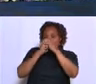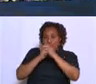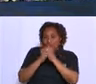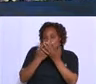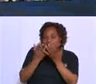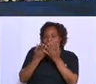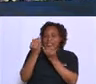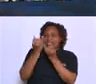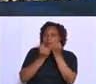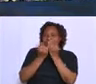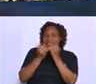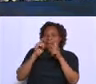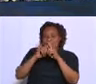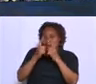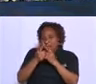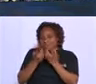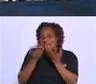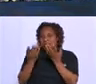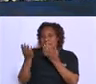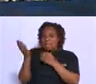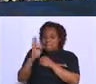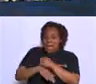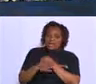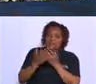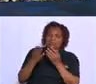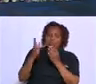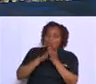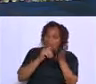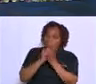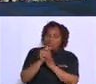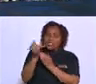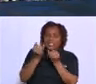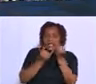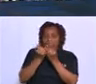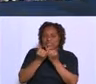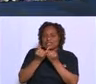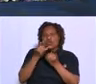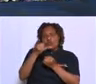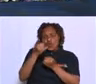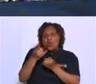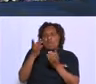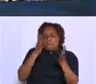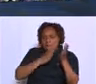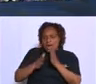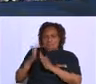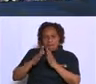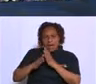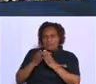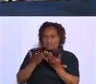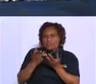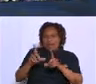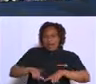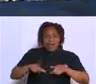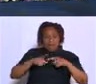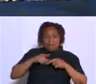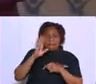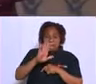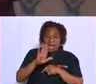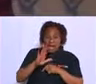ukarudi nyuma. Ukao umeiharibu Sabato. Tengeneza maisha yako upya na Yesu sasa